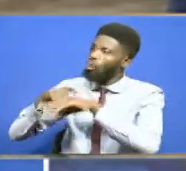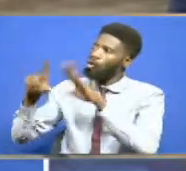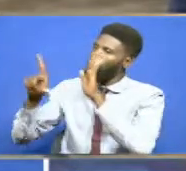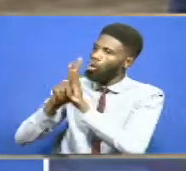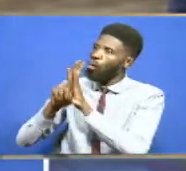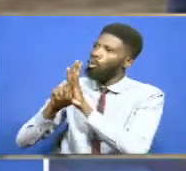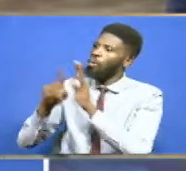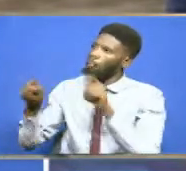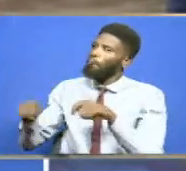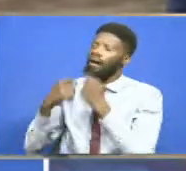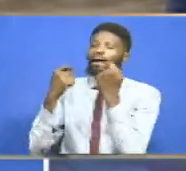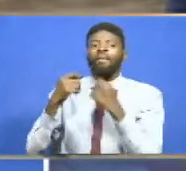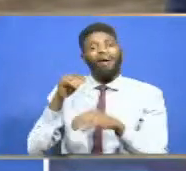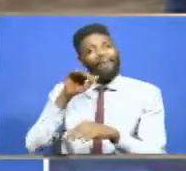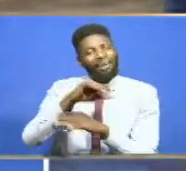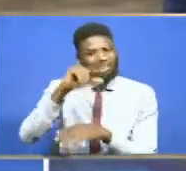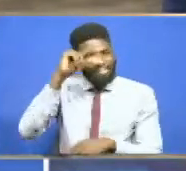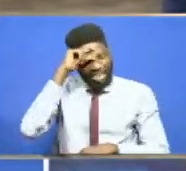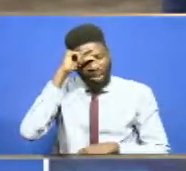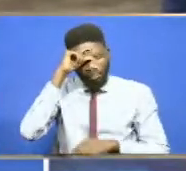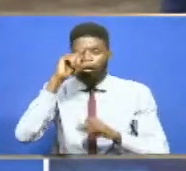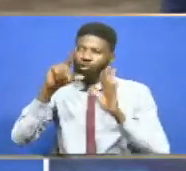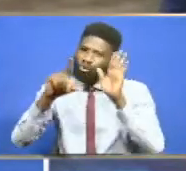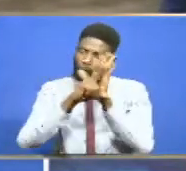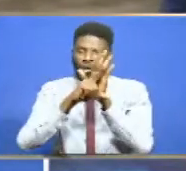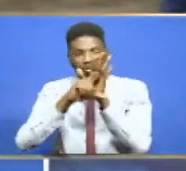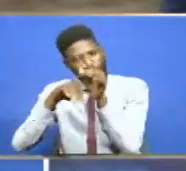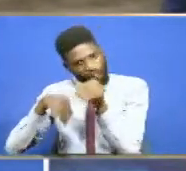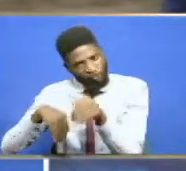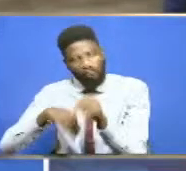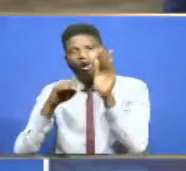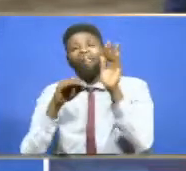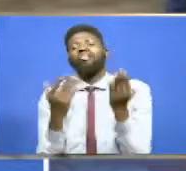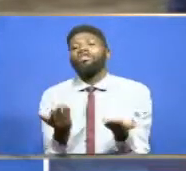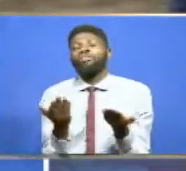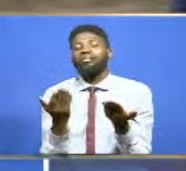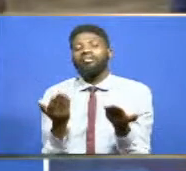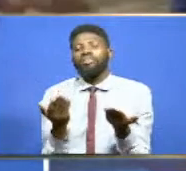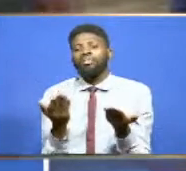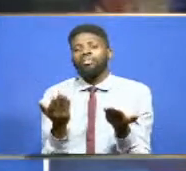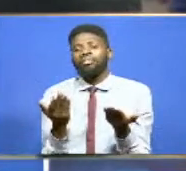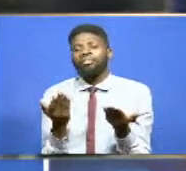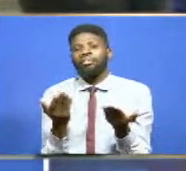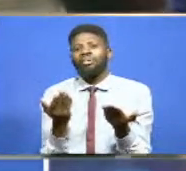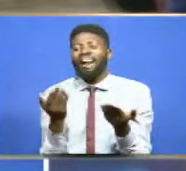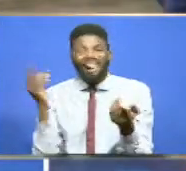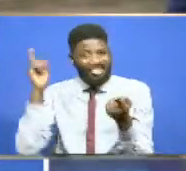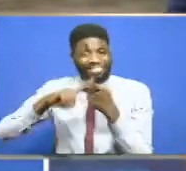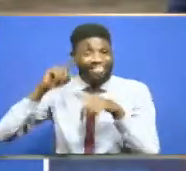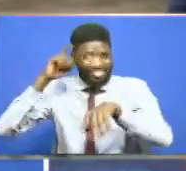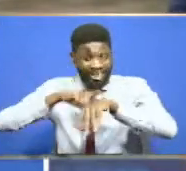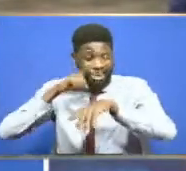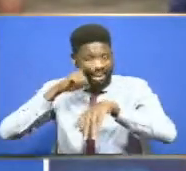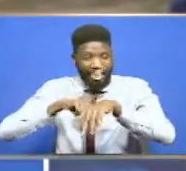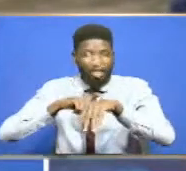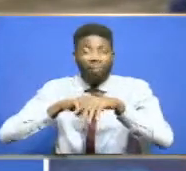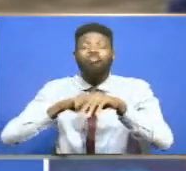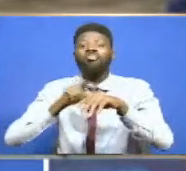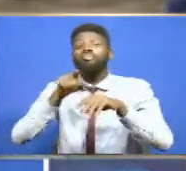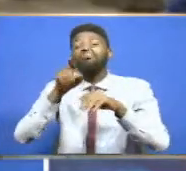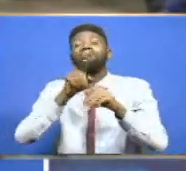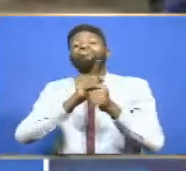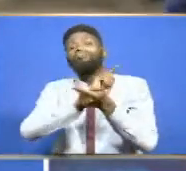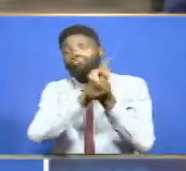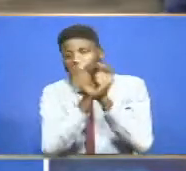hiyo sheria ambaye amevunja. Sasa mpaka irekebishwe.